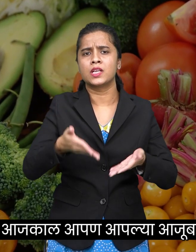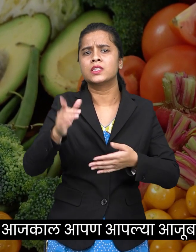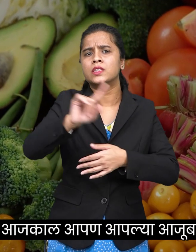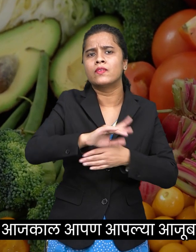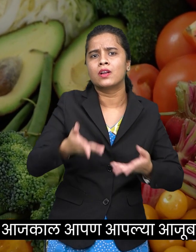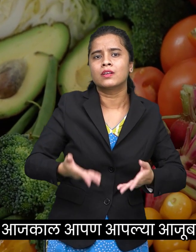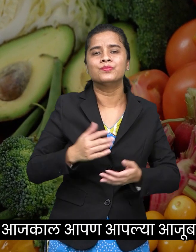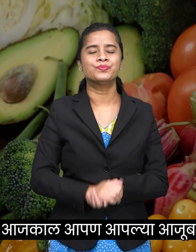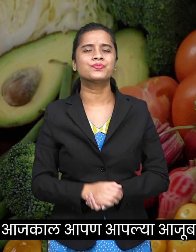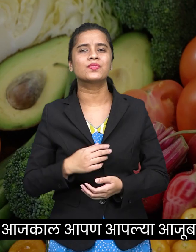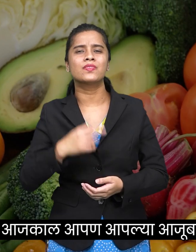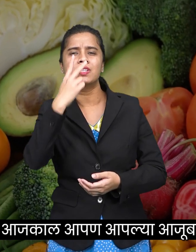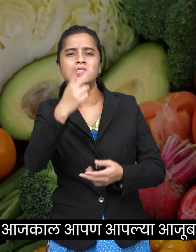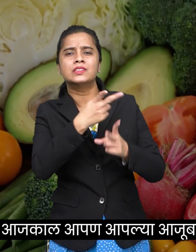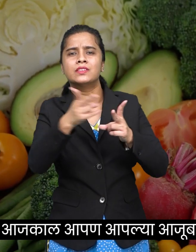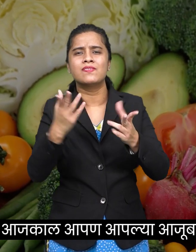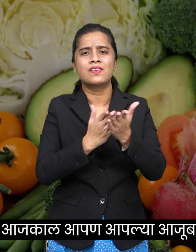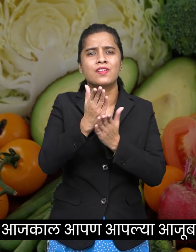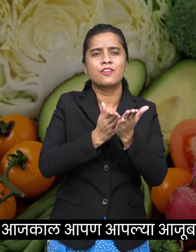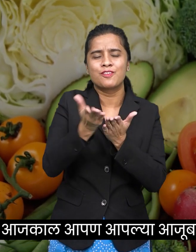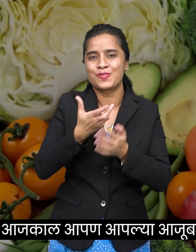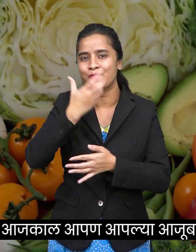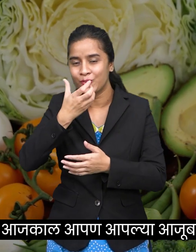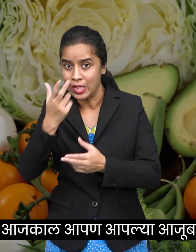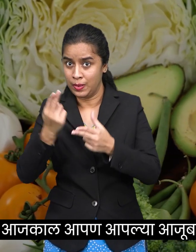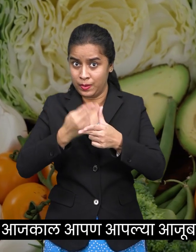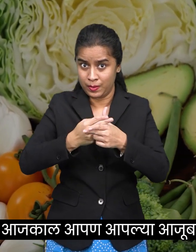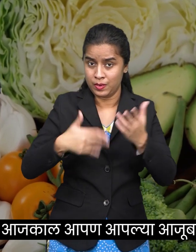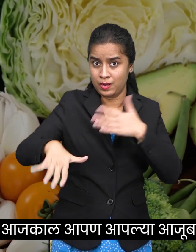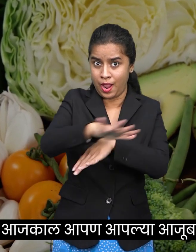आजकाल आपण आपल्या आजूबाजूला विविध प्रकारची फळे आणि भाज्या पाहतो.